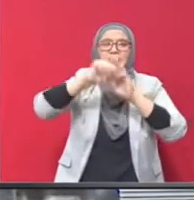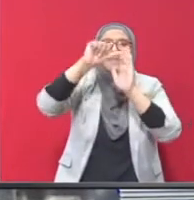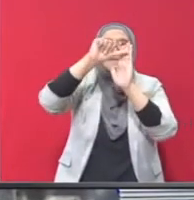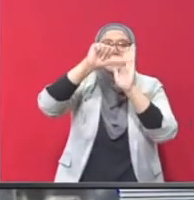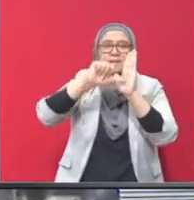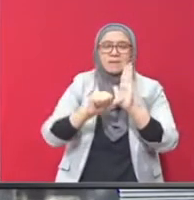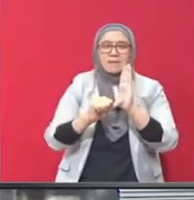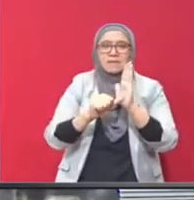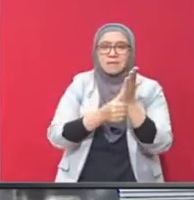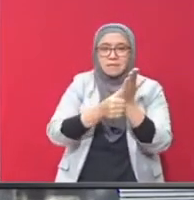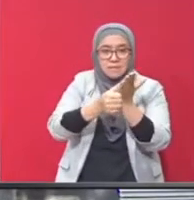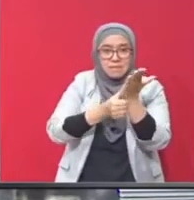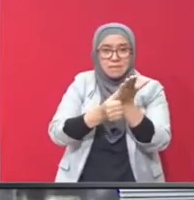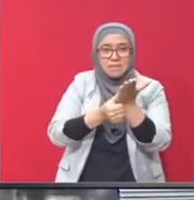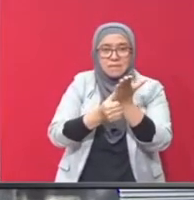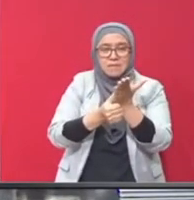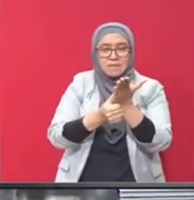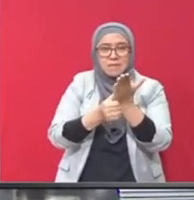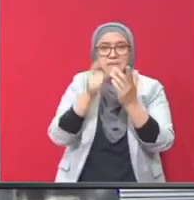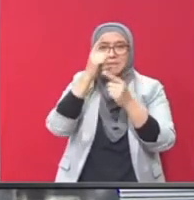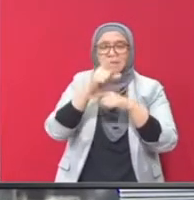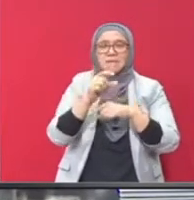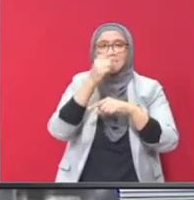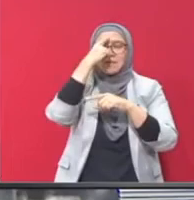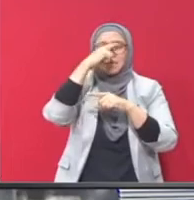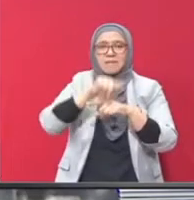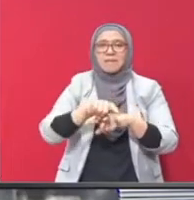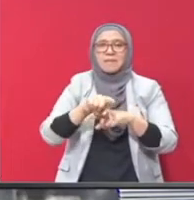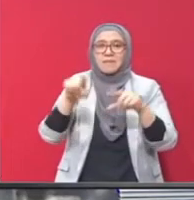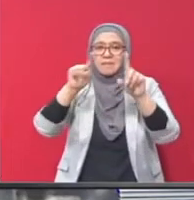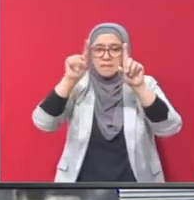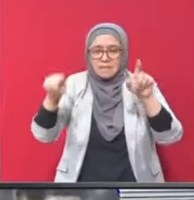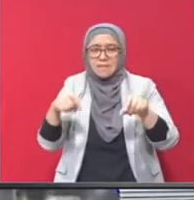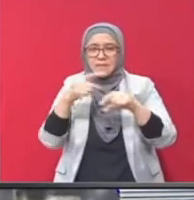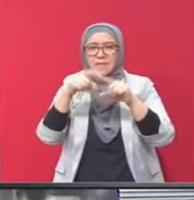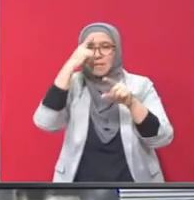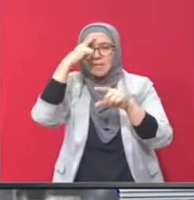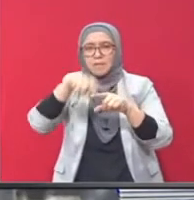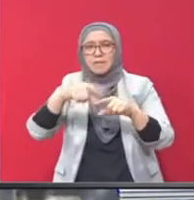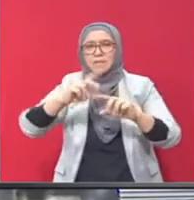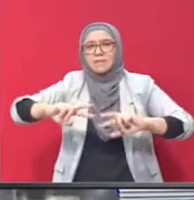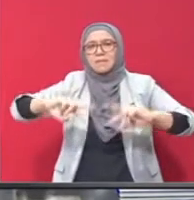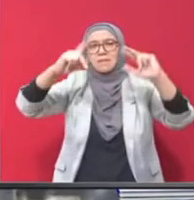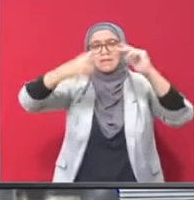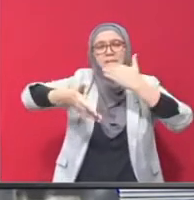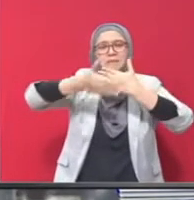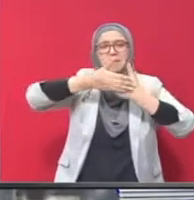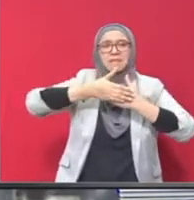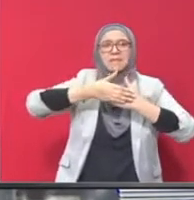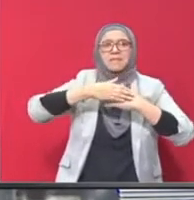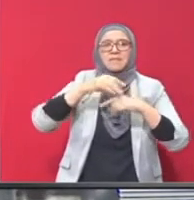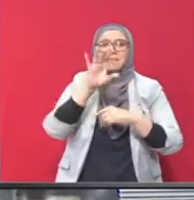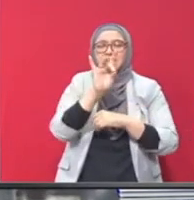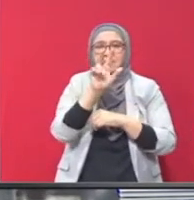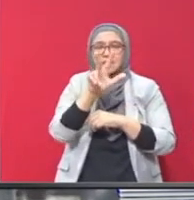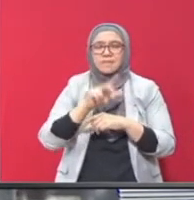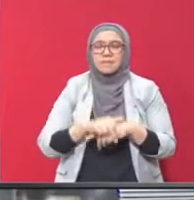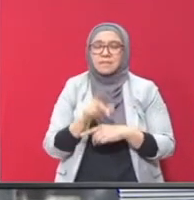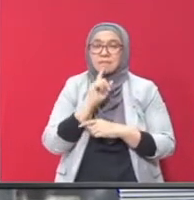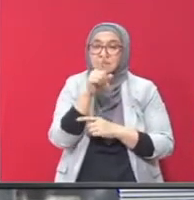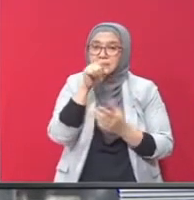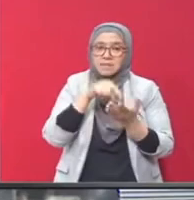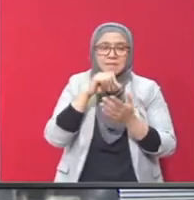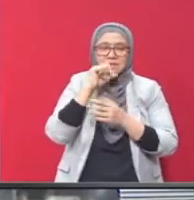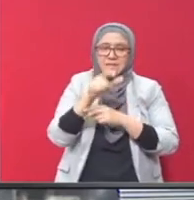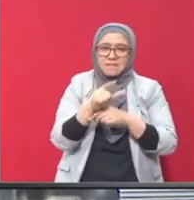pendaki dadah tuh dalam kurungan rawatan dan pemulihan tahun 83 rugi penguasa ini Tidak Membenci llkn bekas